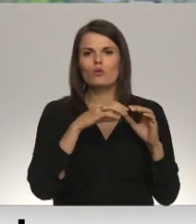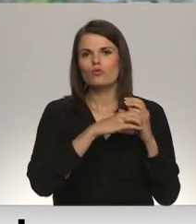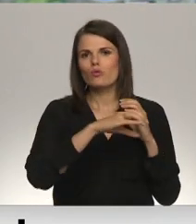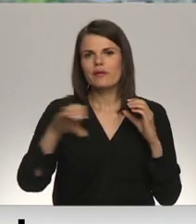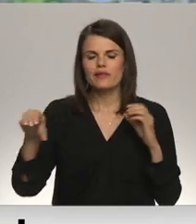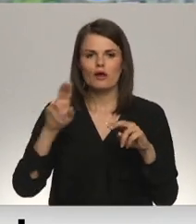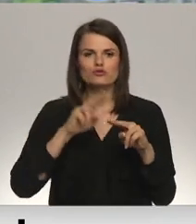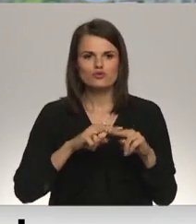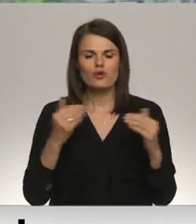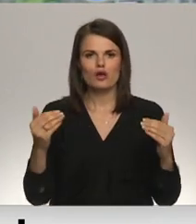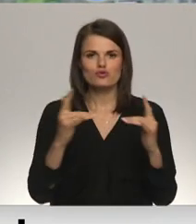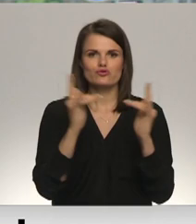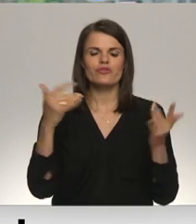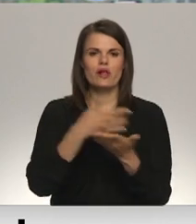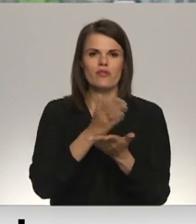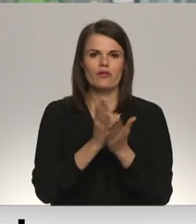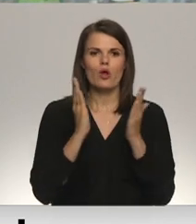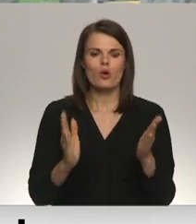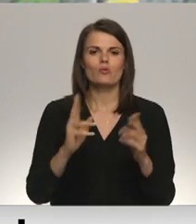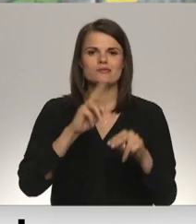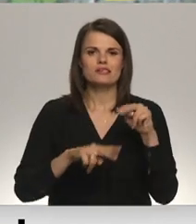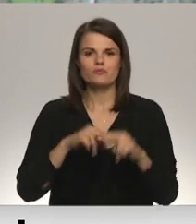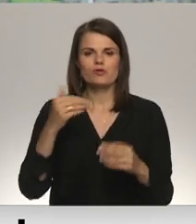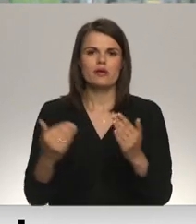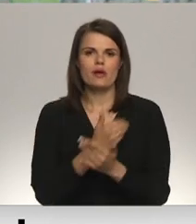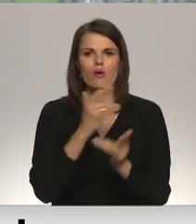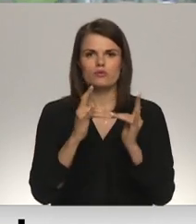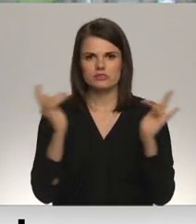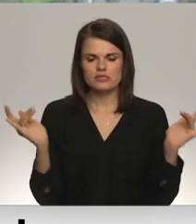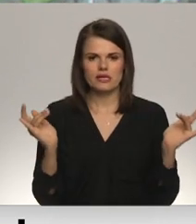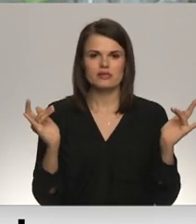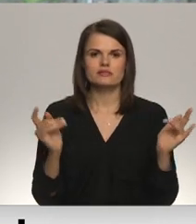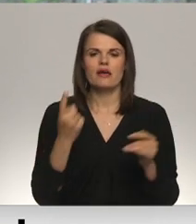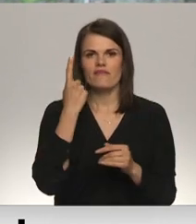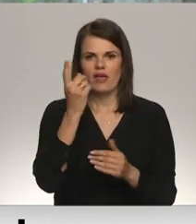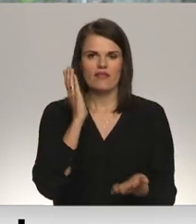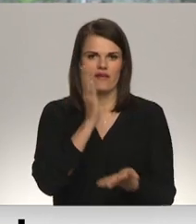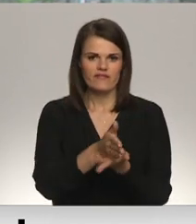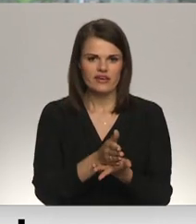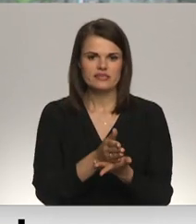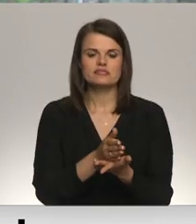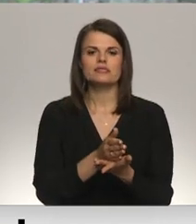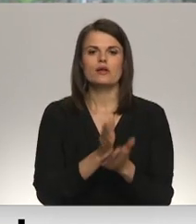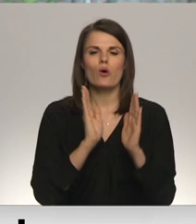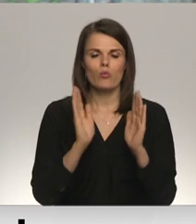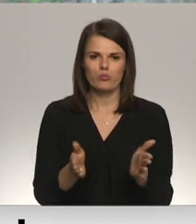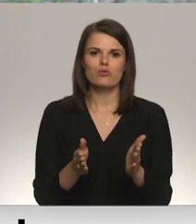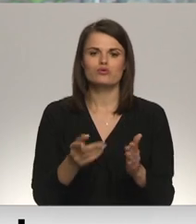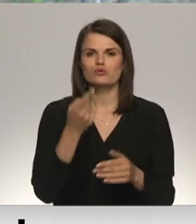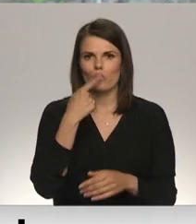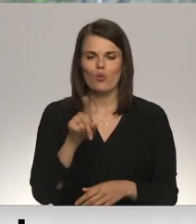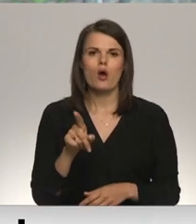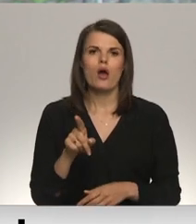esošo estakādes daļu tiks izbūvēta jauna estakāde. Vienā virzienā tā estakāde būs virzienā